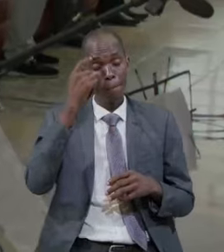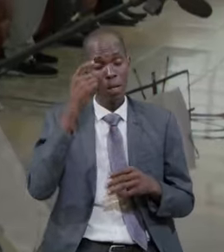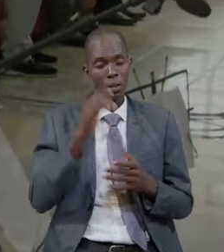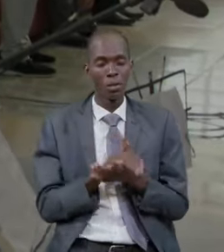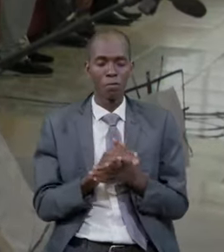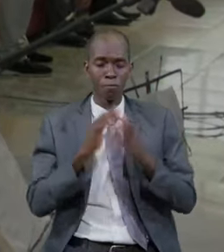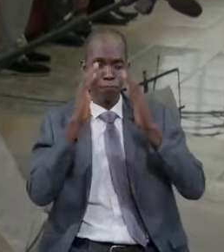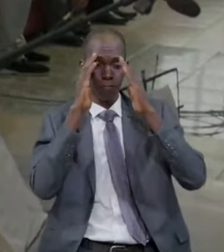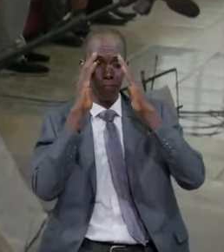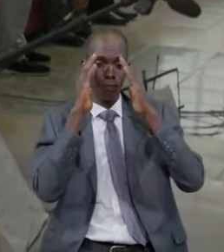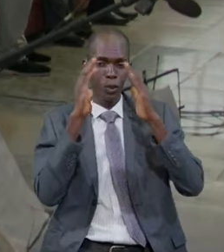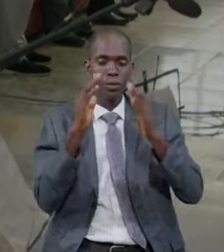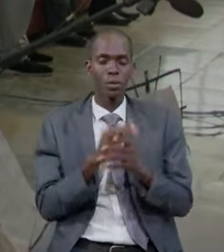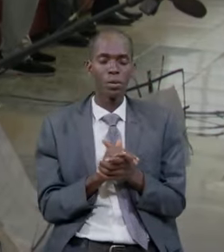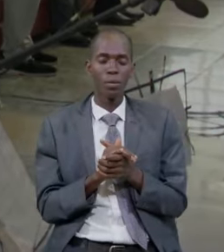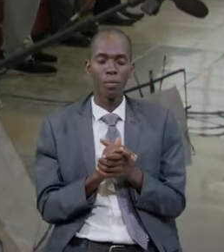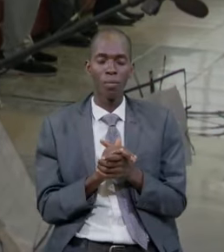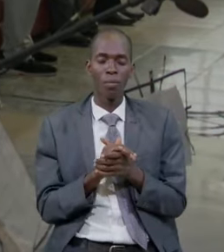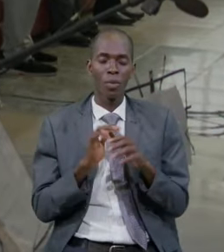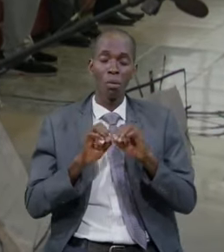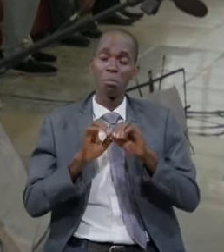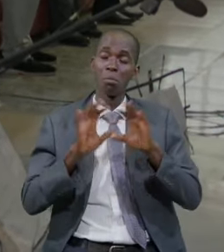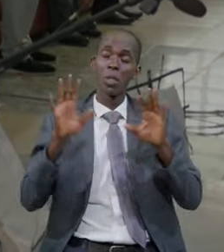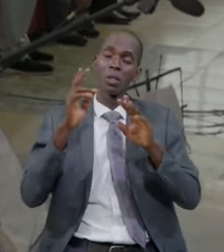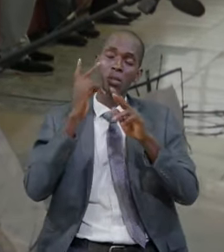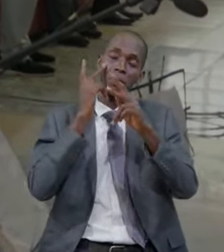concentré, une vision claire